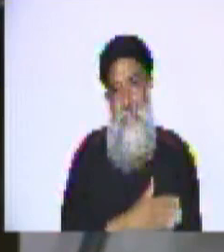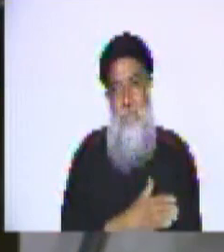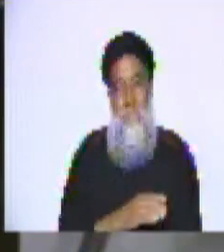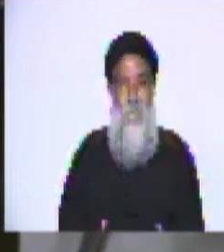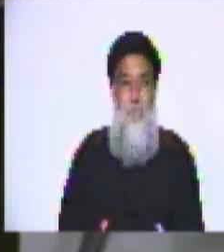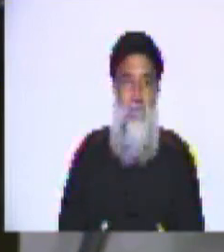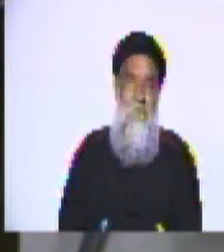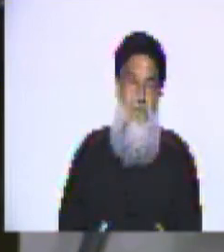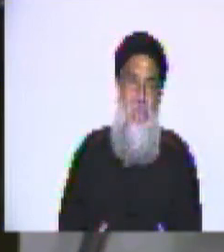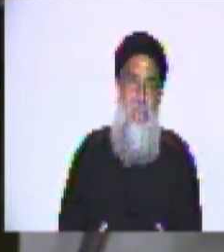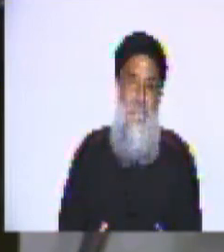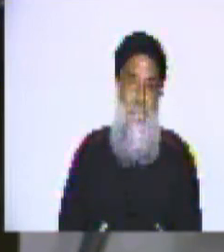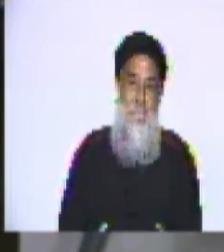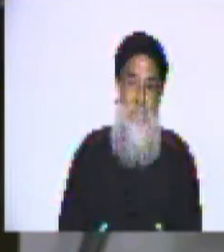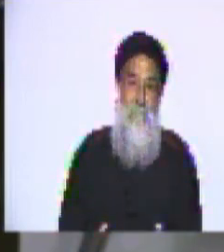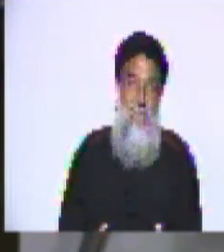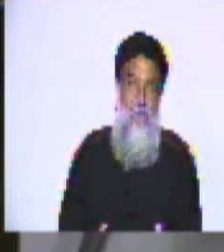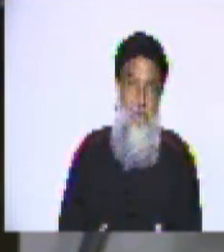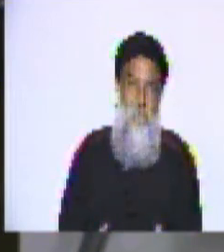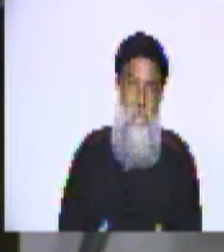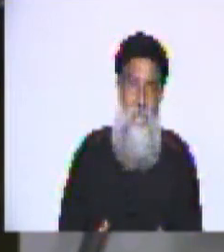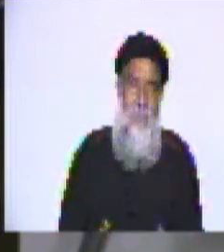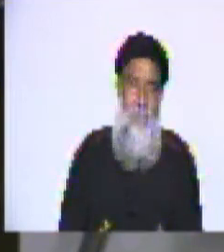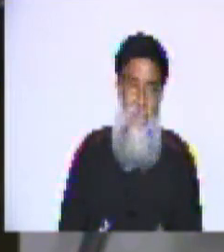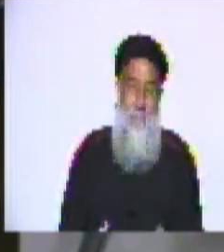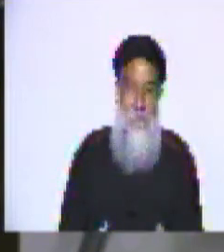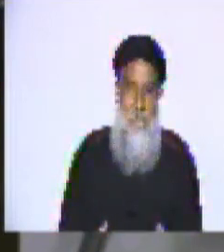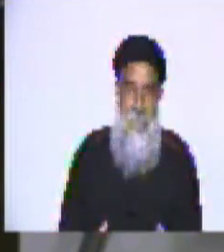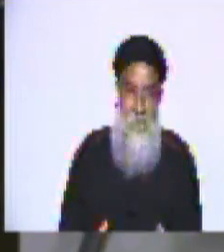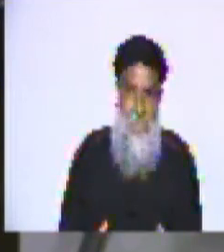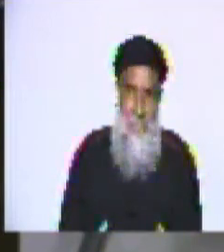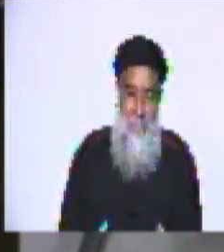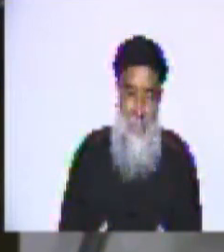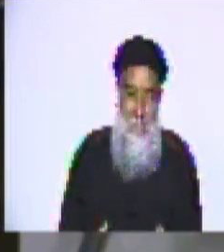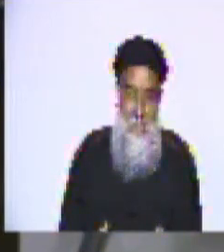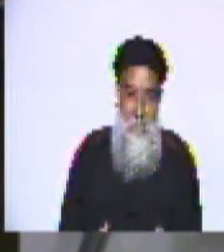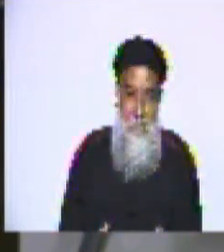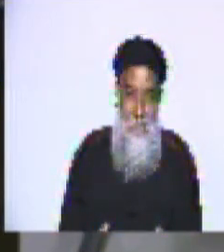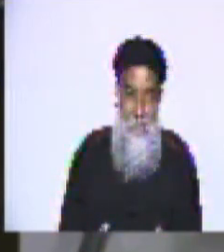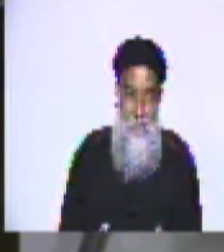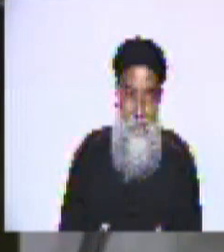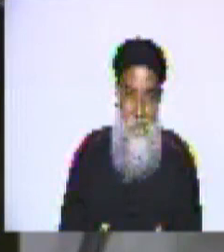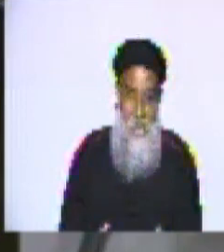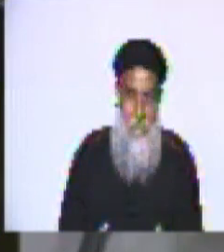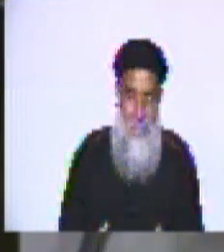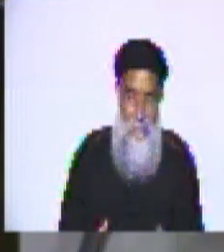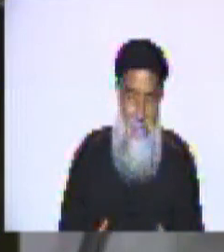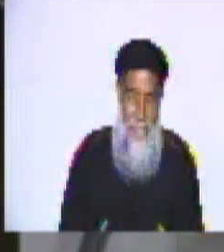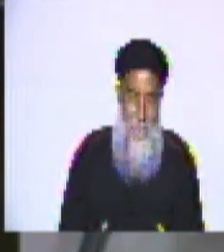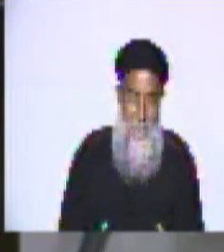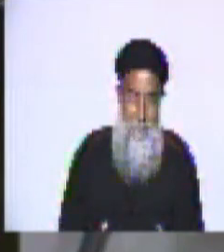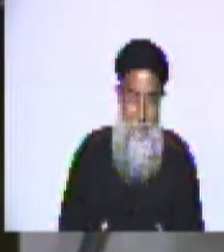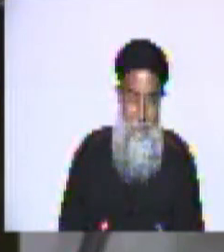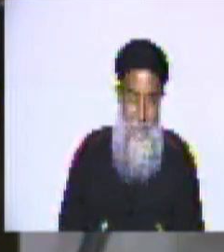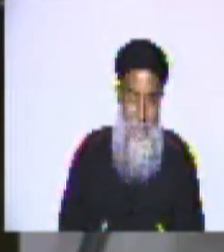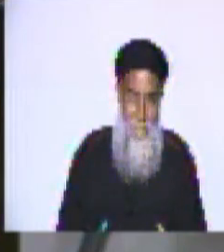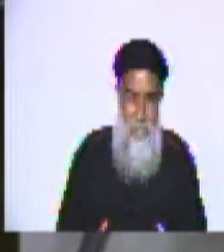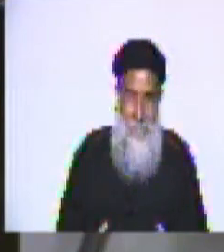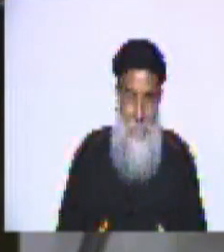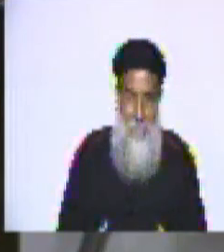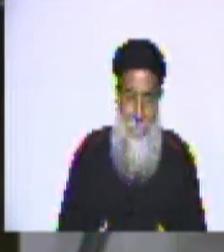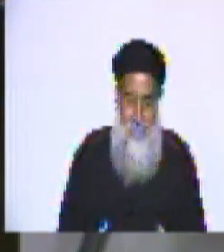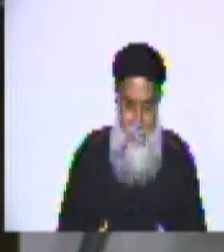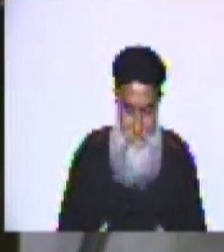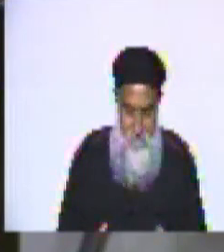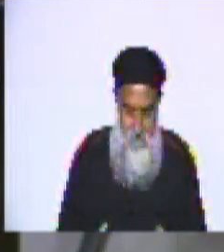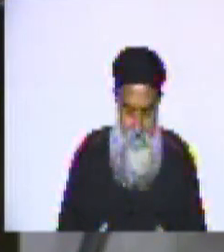رجلي. عايزه بطرد. ايه ده؟ وجيت انا مش قادره تمشي، تعبانه، مش بعترف